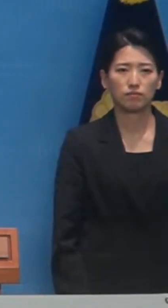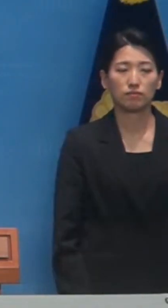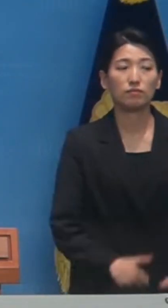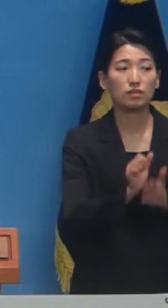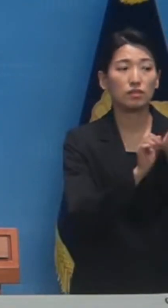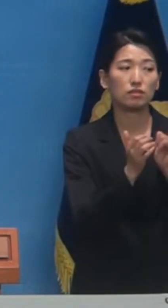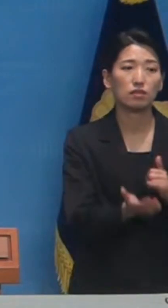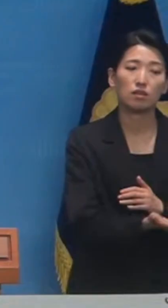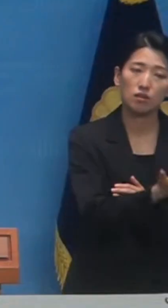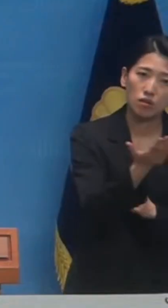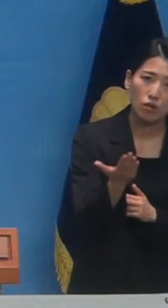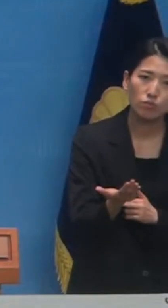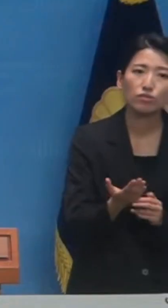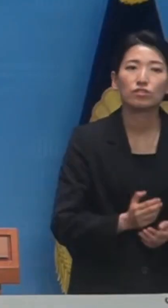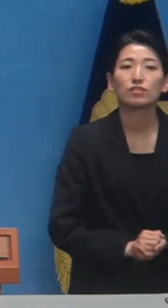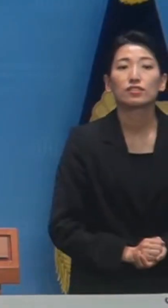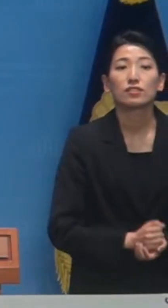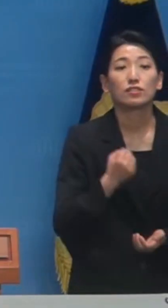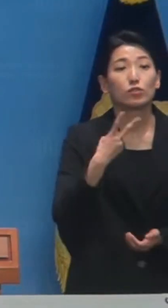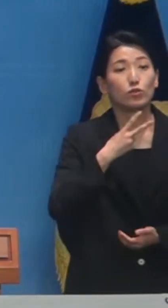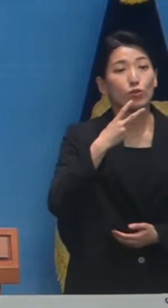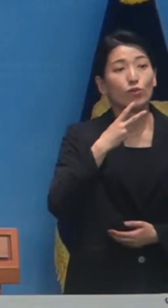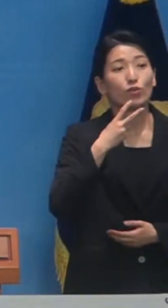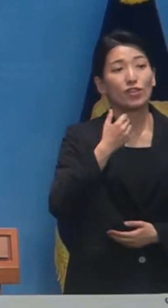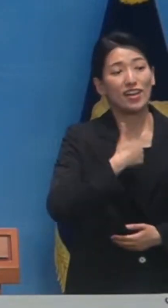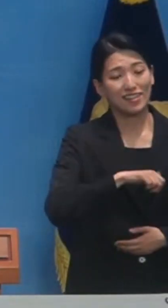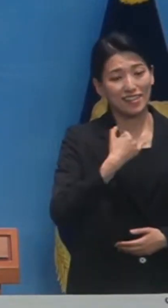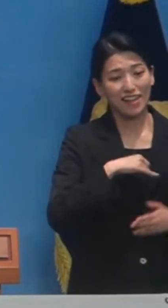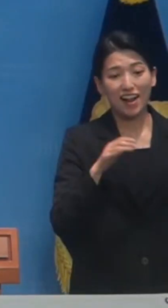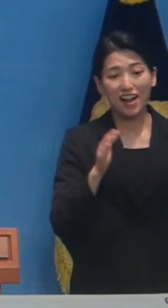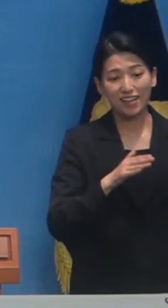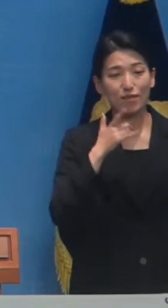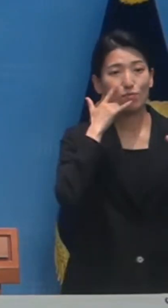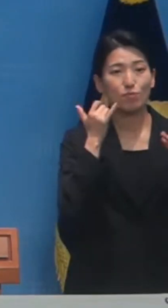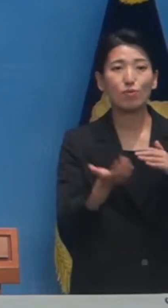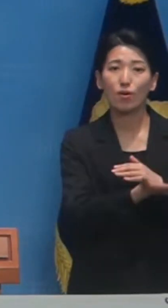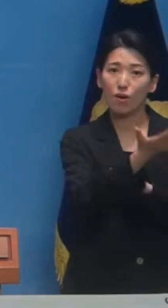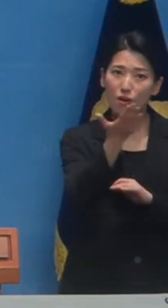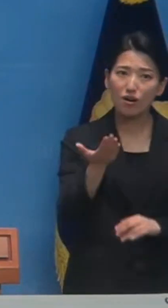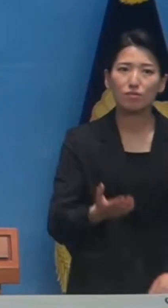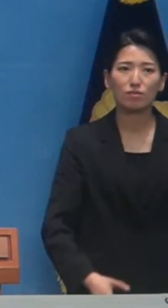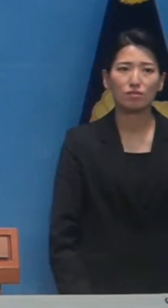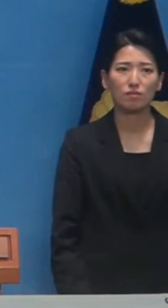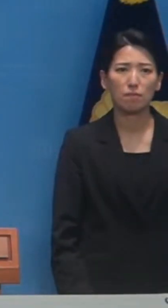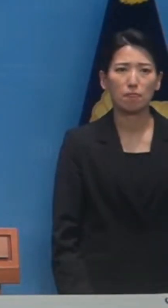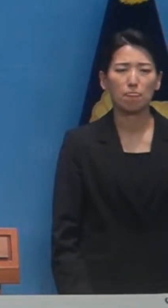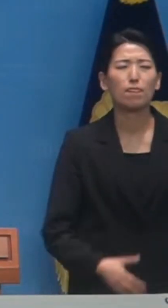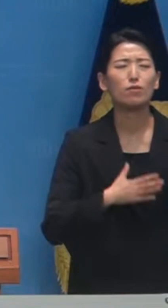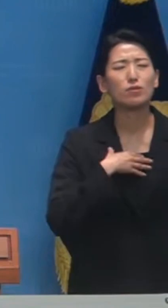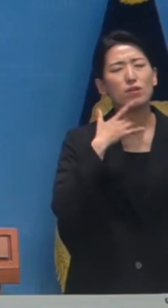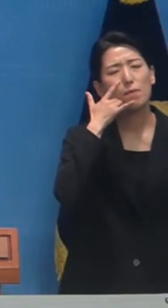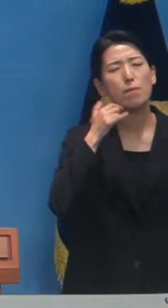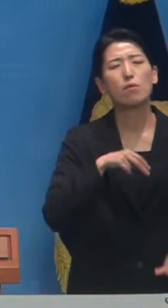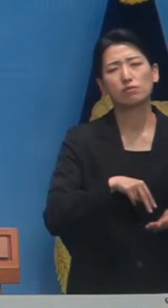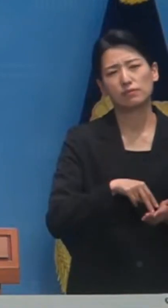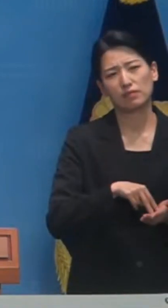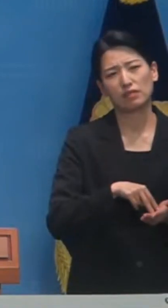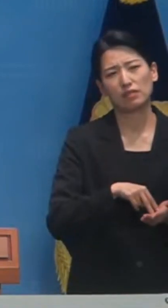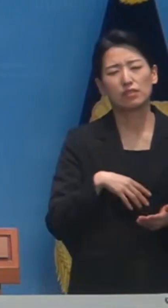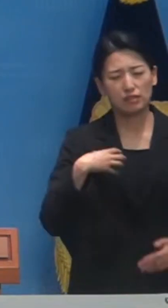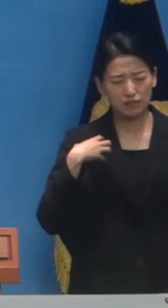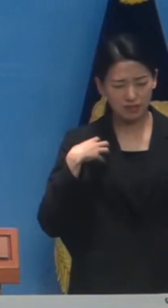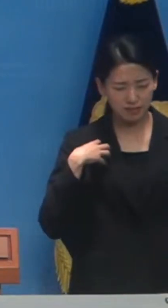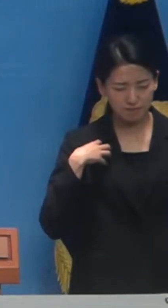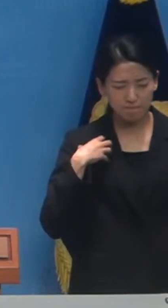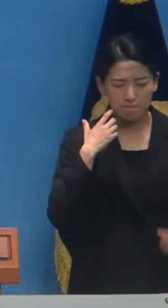언론인 여러분, 그리고 대한민국의 학부모 여러분, 우리는 오늘 부모로서의 피맺힌 절규와 절박한 책임감으로 이